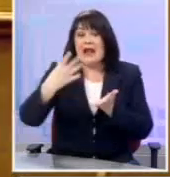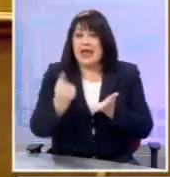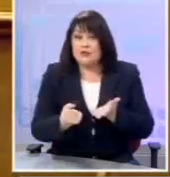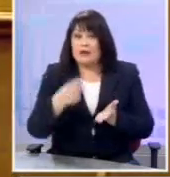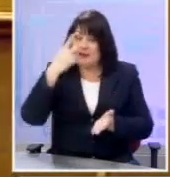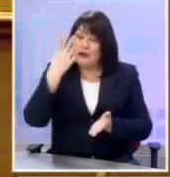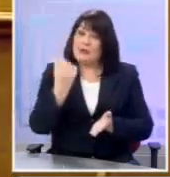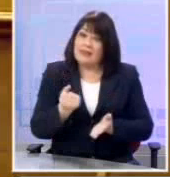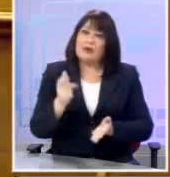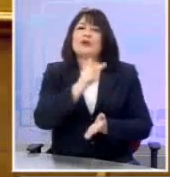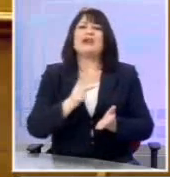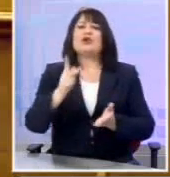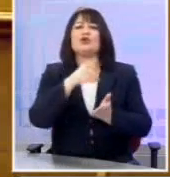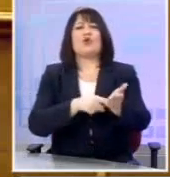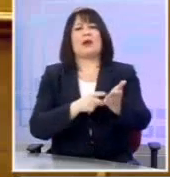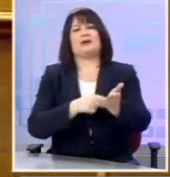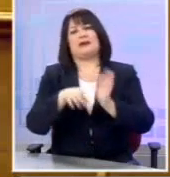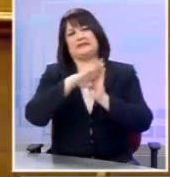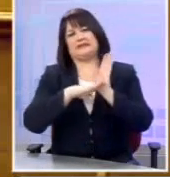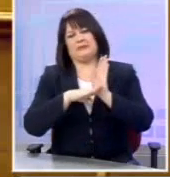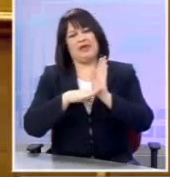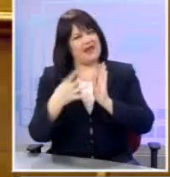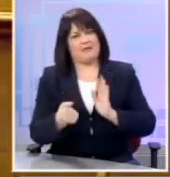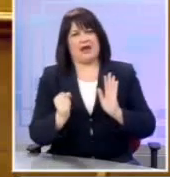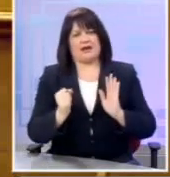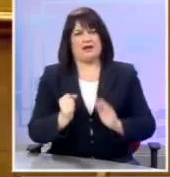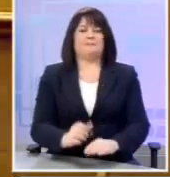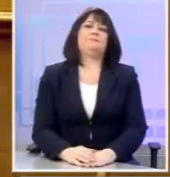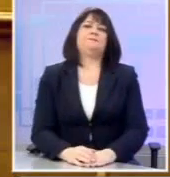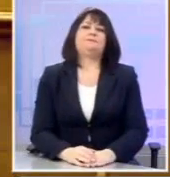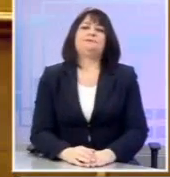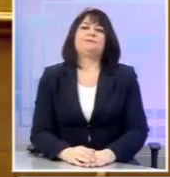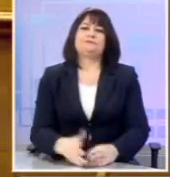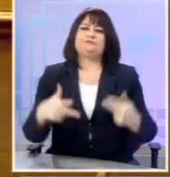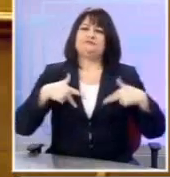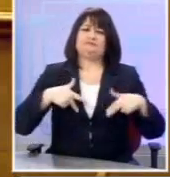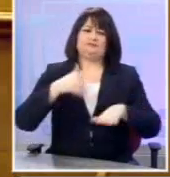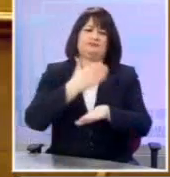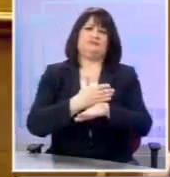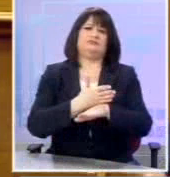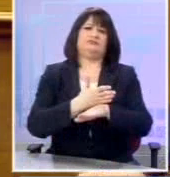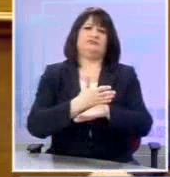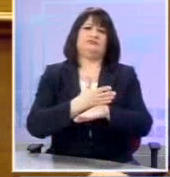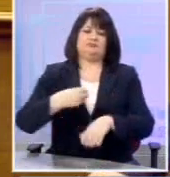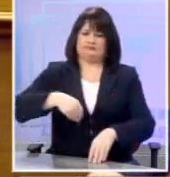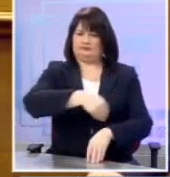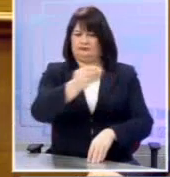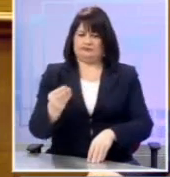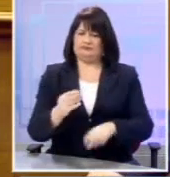εξασφαλίζει το κοινωνικό χαρακτήρα του συστήματος. Ενώ η ρητή κρατική εγγύηση για το σύνολο των καταβαλλόμενων